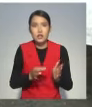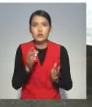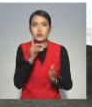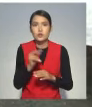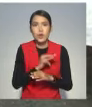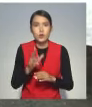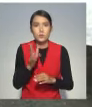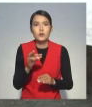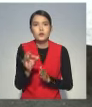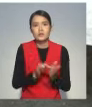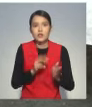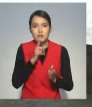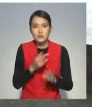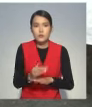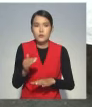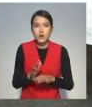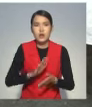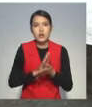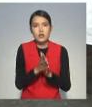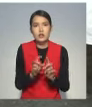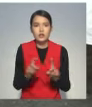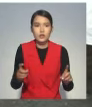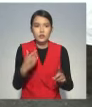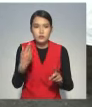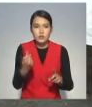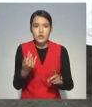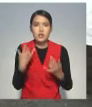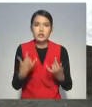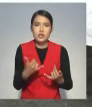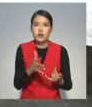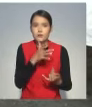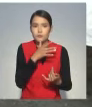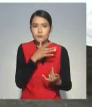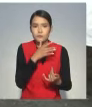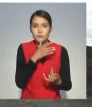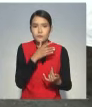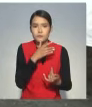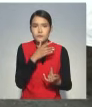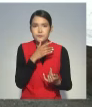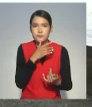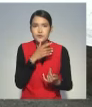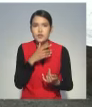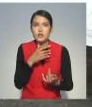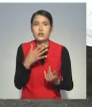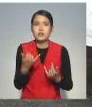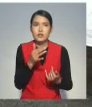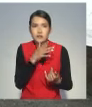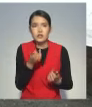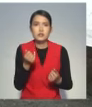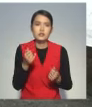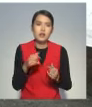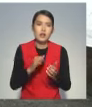она находится в аварийном состоянии. Но на сегодня в связи с этим прорабатывается